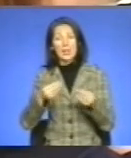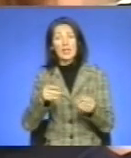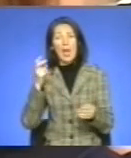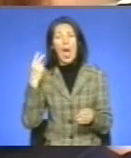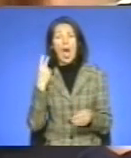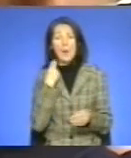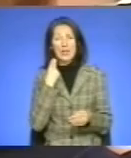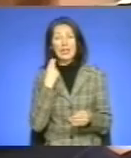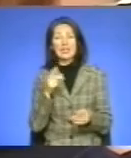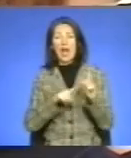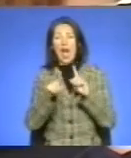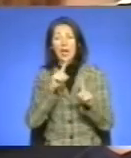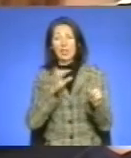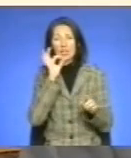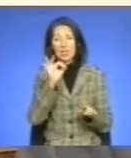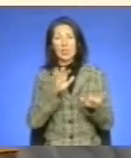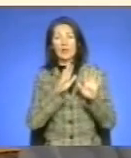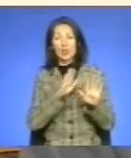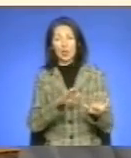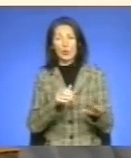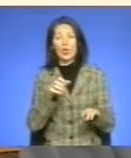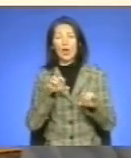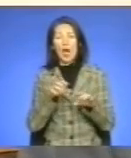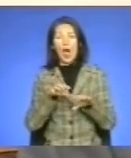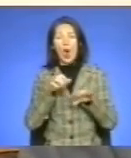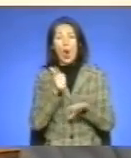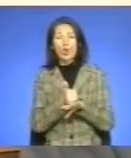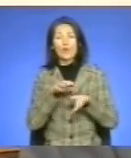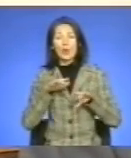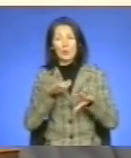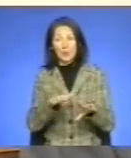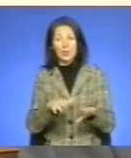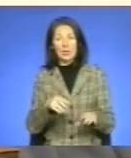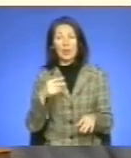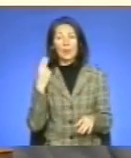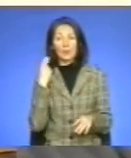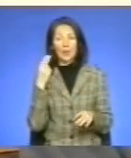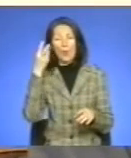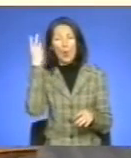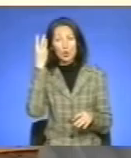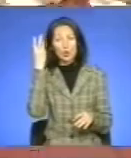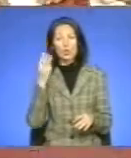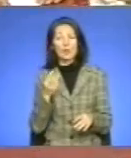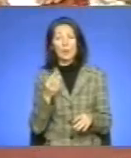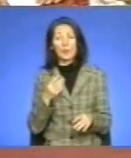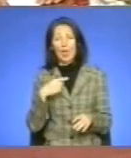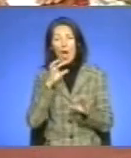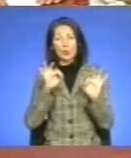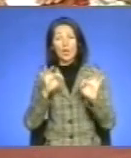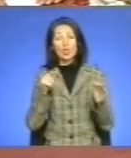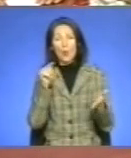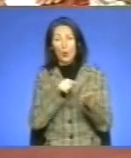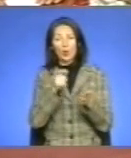заступник голови місії посольства Великої Британії в Україні Мартін Дей, розповідаючи про мету приїзду до нашого краю. Я